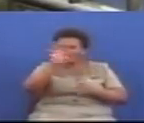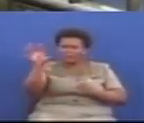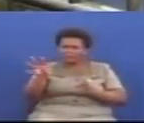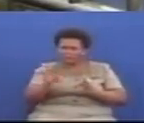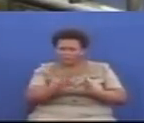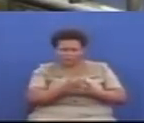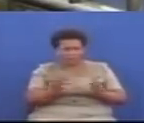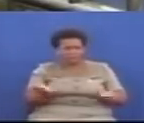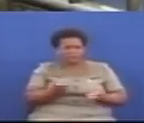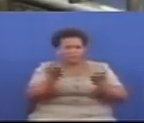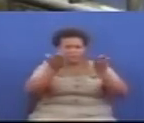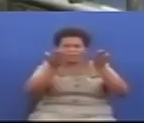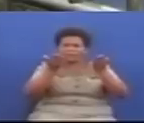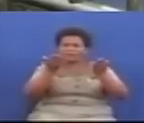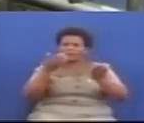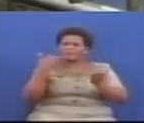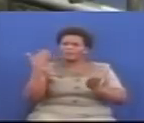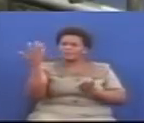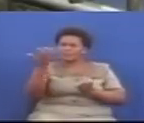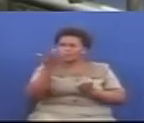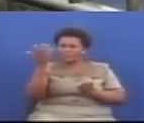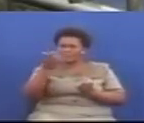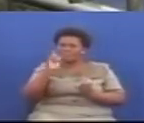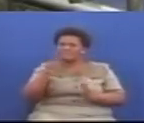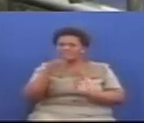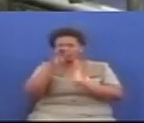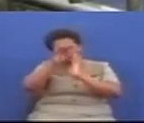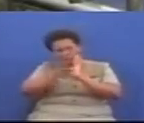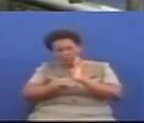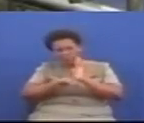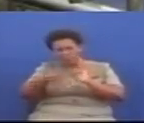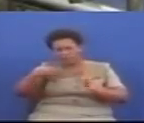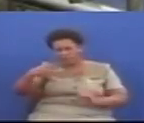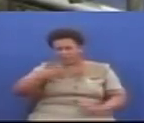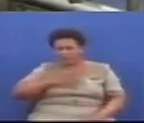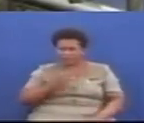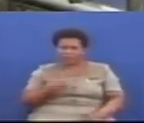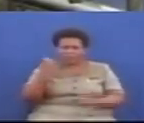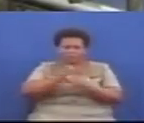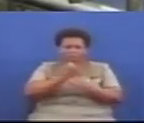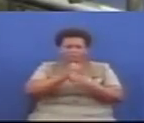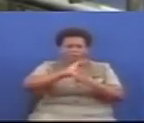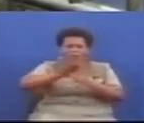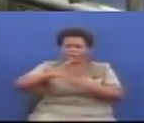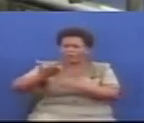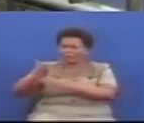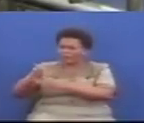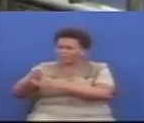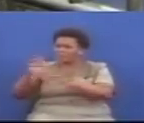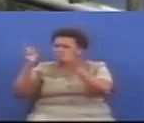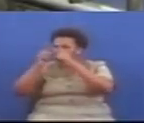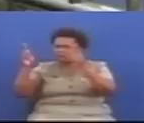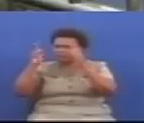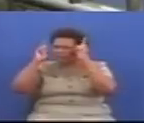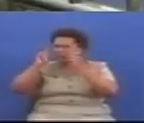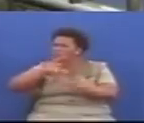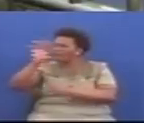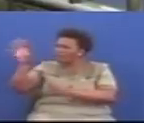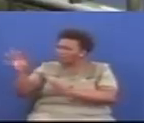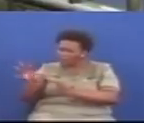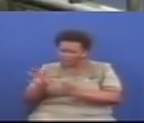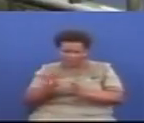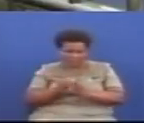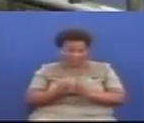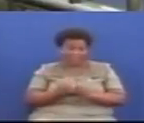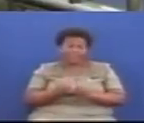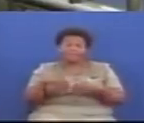viko chini ya wizara yangu, na wizara imekuwa ikivifanyia ukarabati vyote 54 ambavyo viko chini ya wizara. Na hapa katika